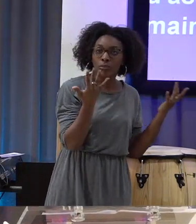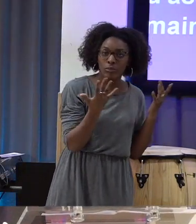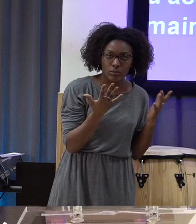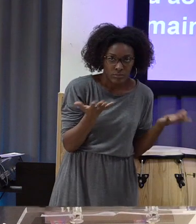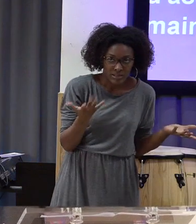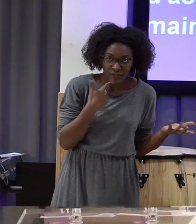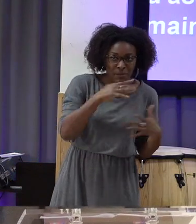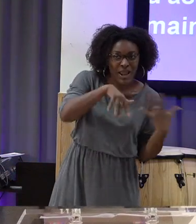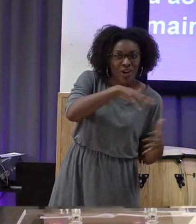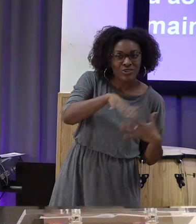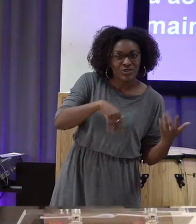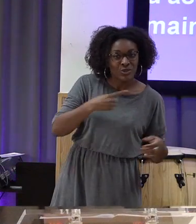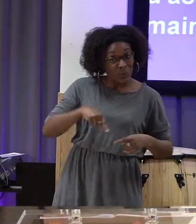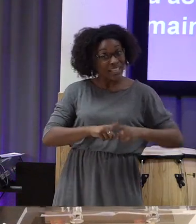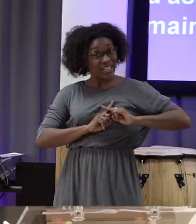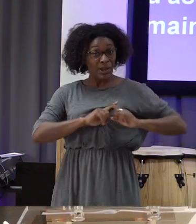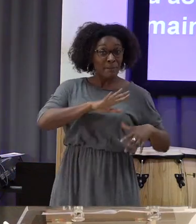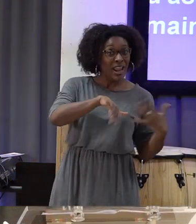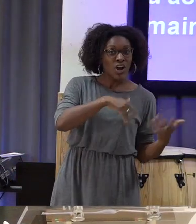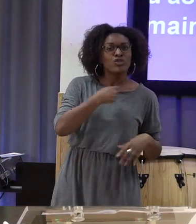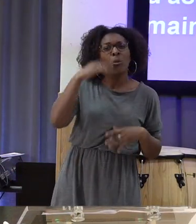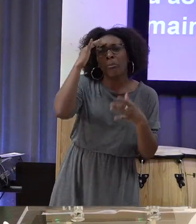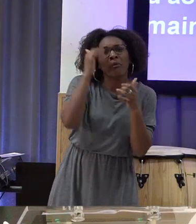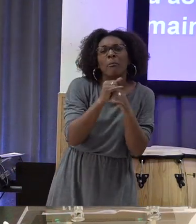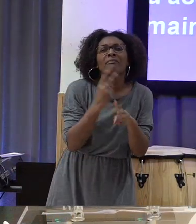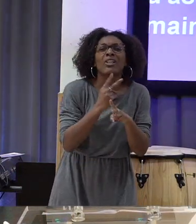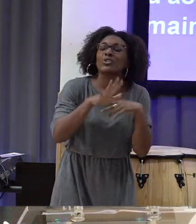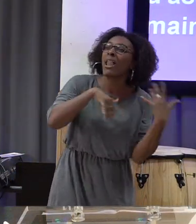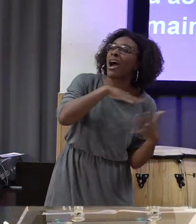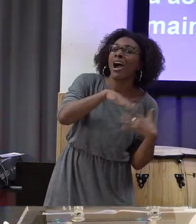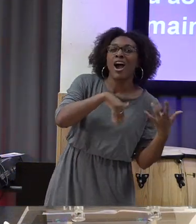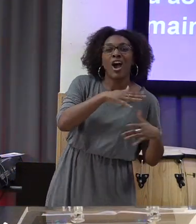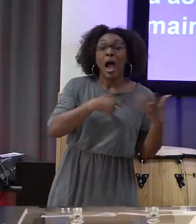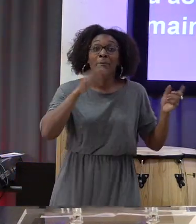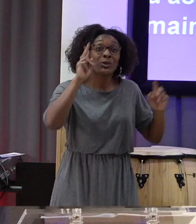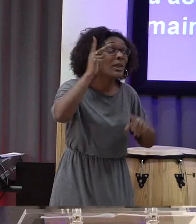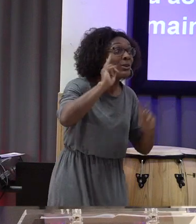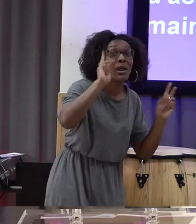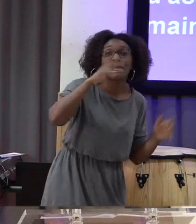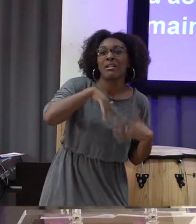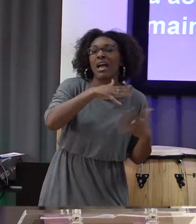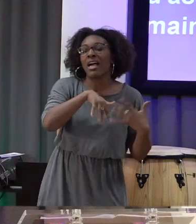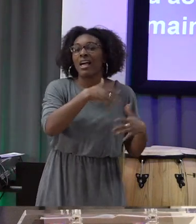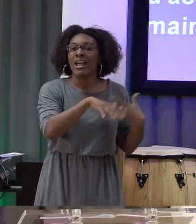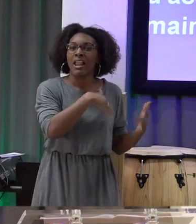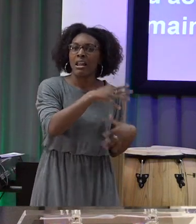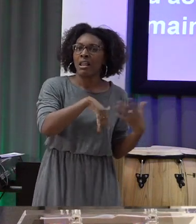on se mélange. Sans le savoir, on commence par prendre des habitudes.